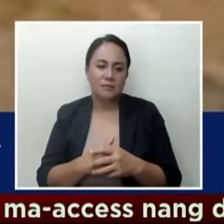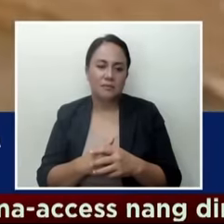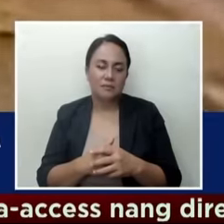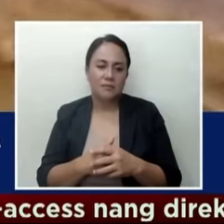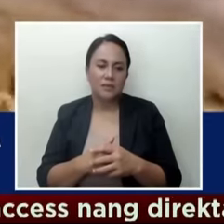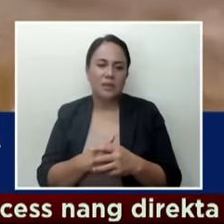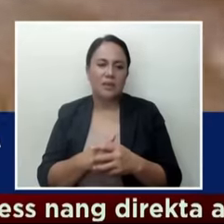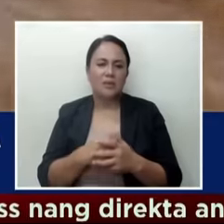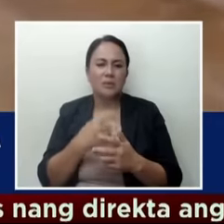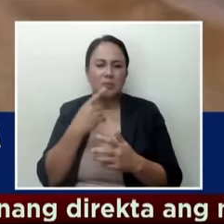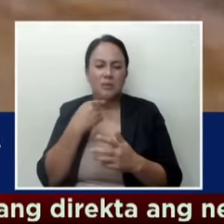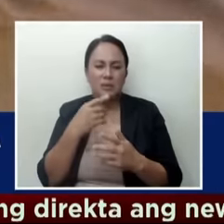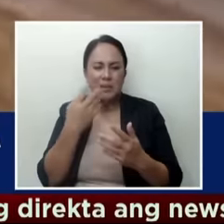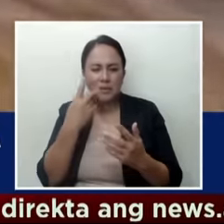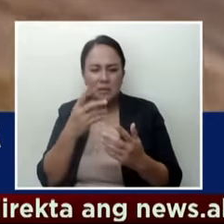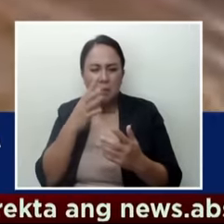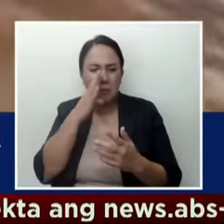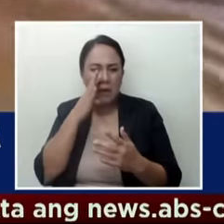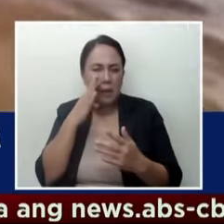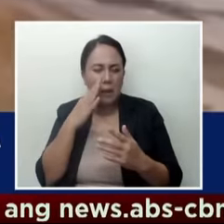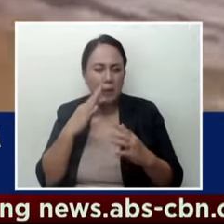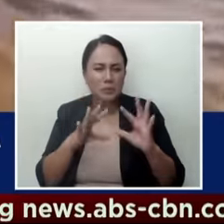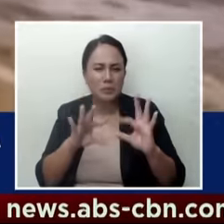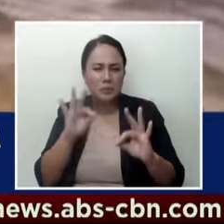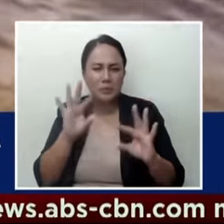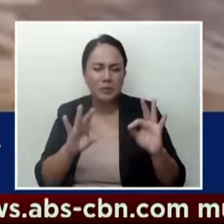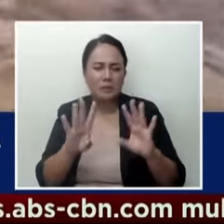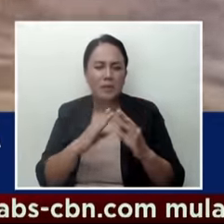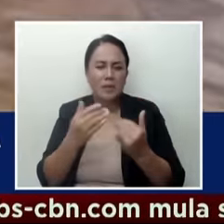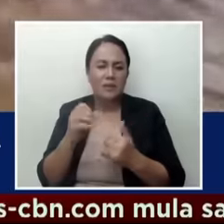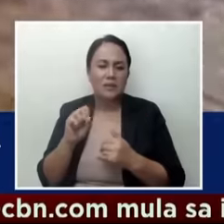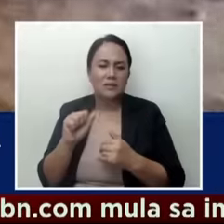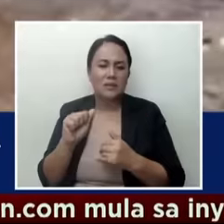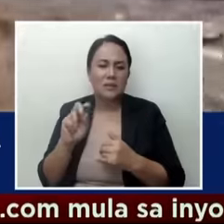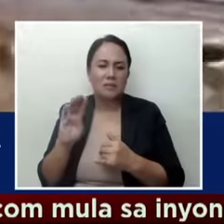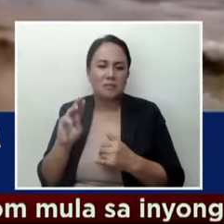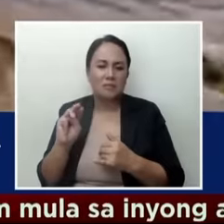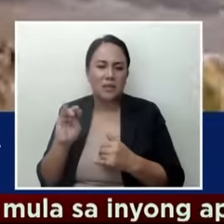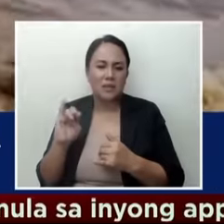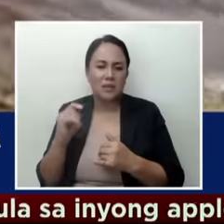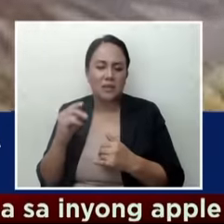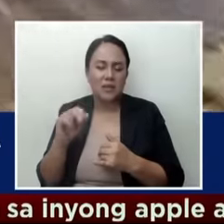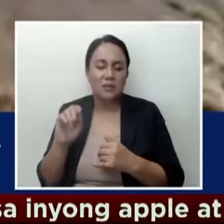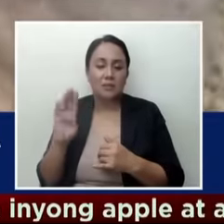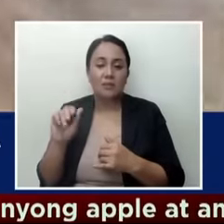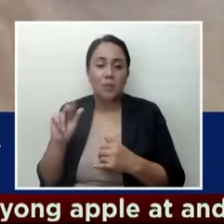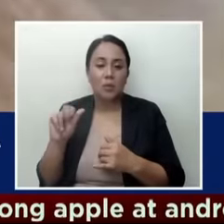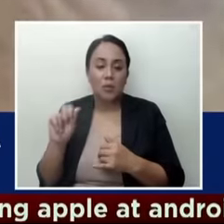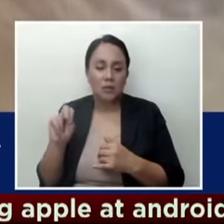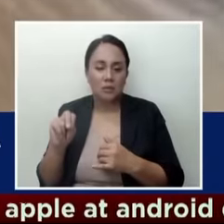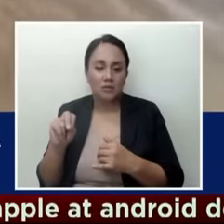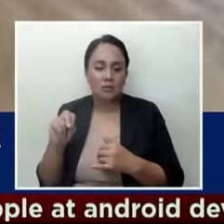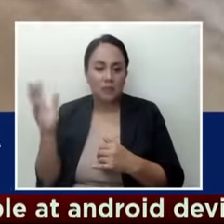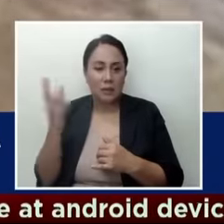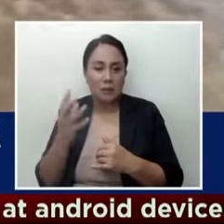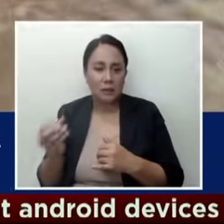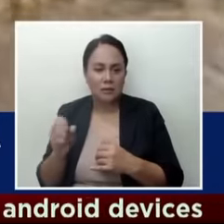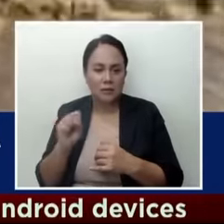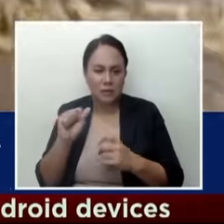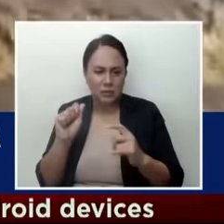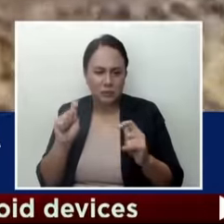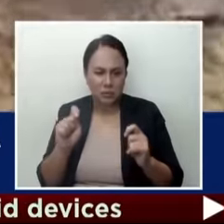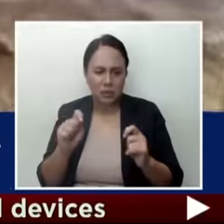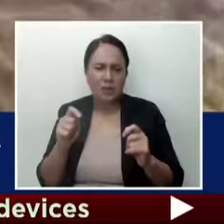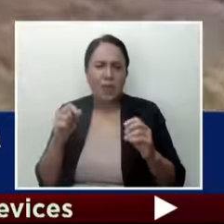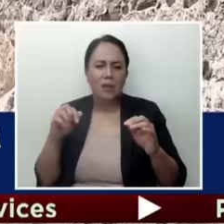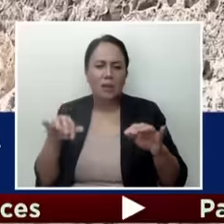Nagkulay putik ang tubig sa baybayin dagat ng Barangay San Miguel sa Bawan, Batangas noong Sabado. Kasabay nitong kumalat